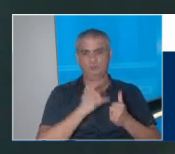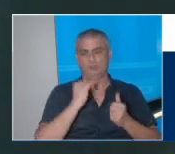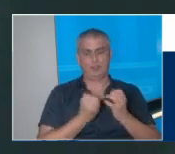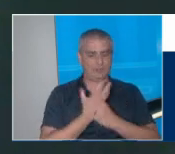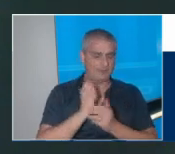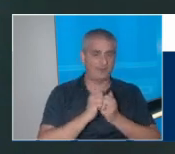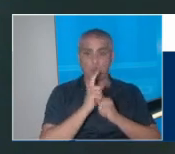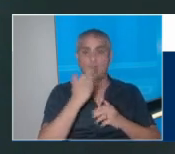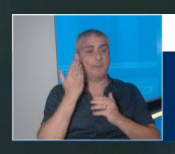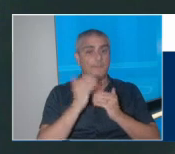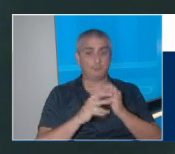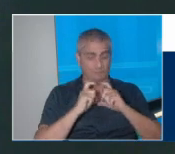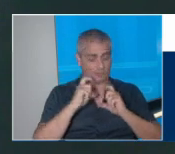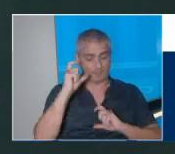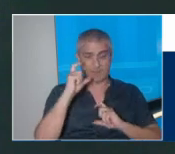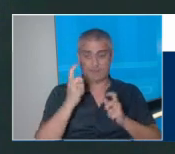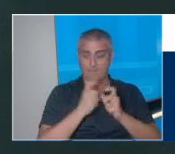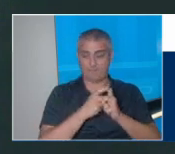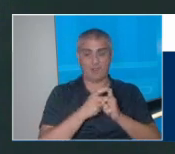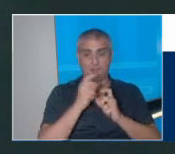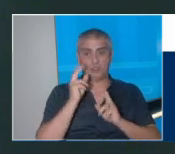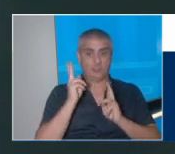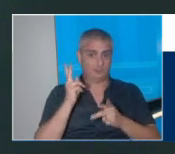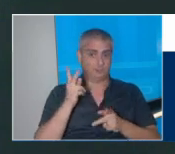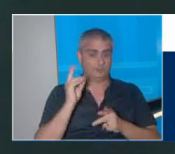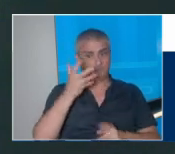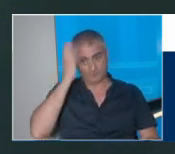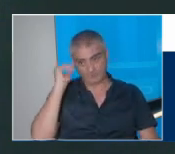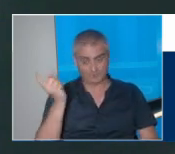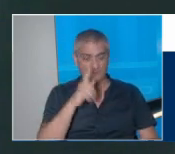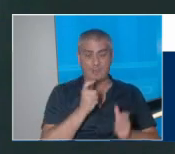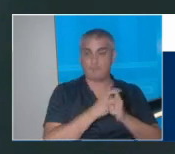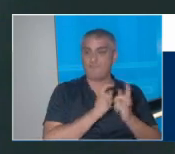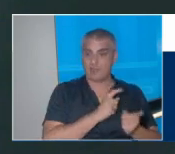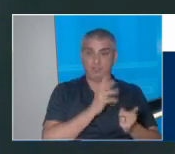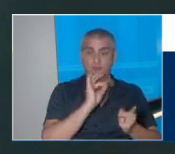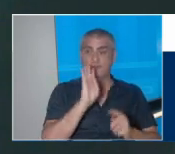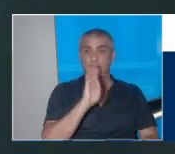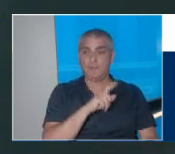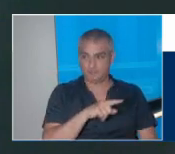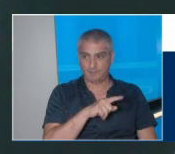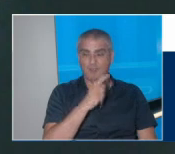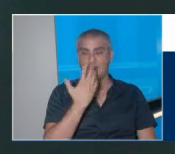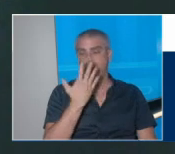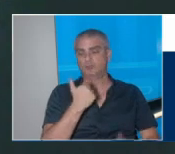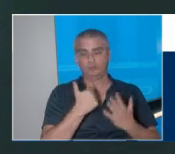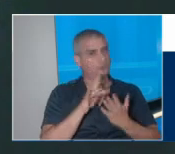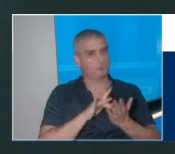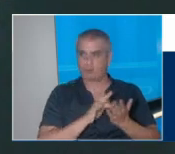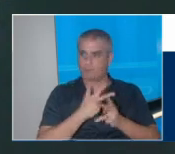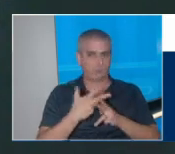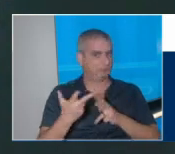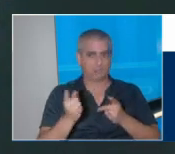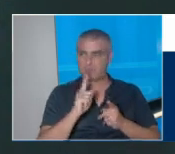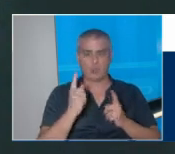תרכיב ולא תרכיב, בסוף הפער בין המפלגה של יאיר לפיד לבין המפלגה של נתניהו, היא 5-6 מנדטים, זה